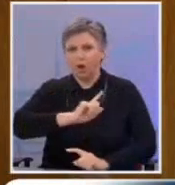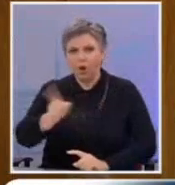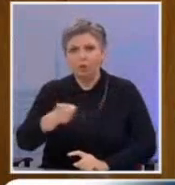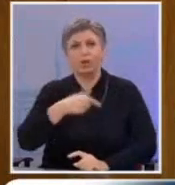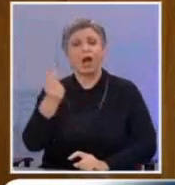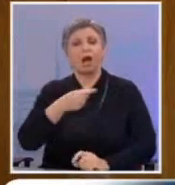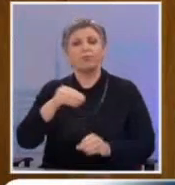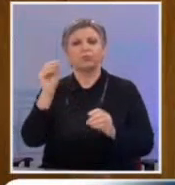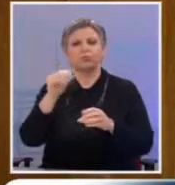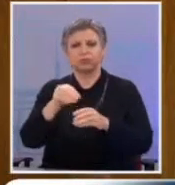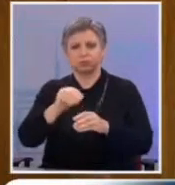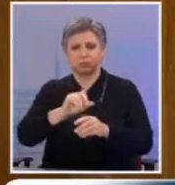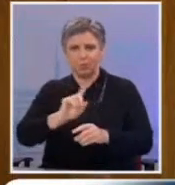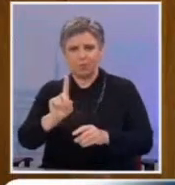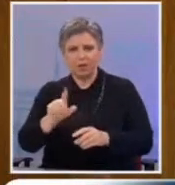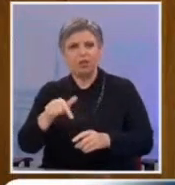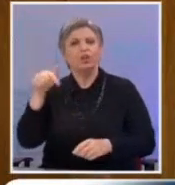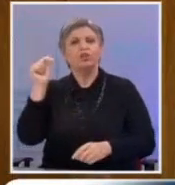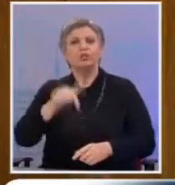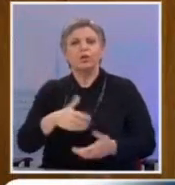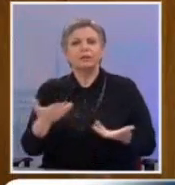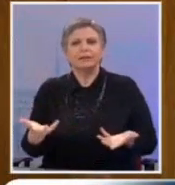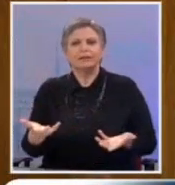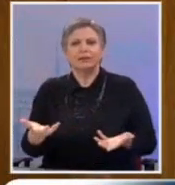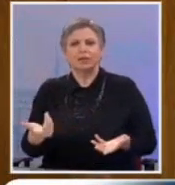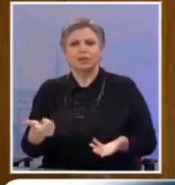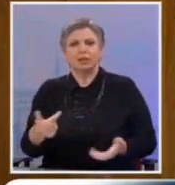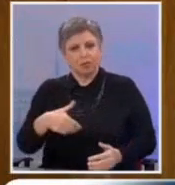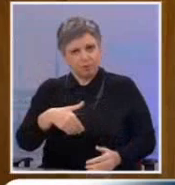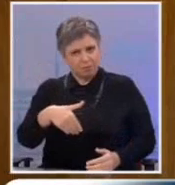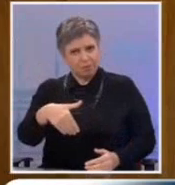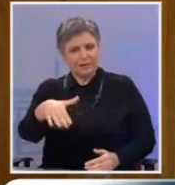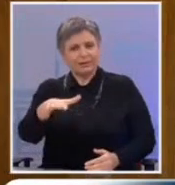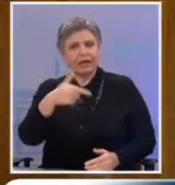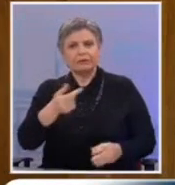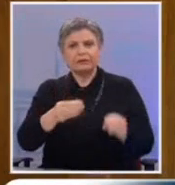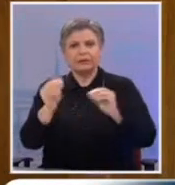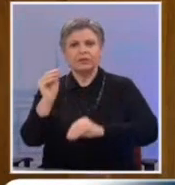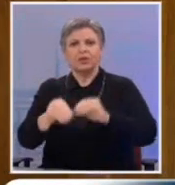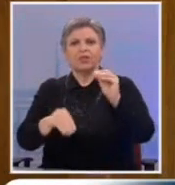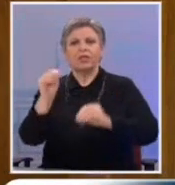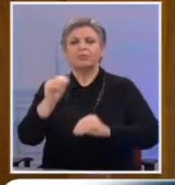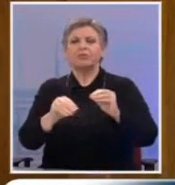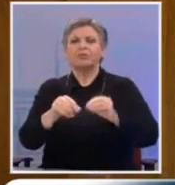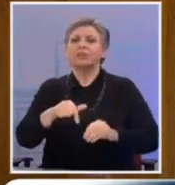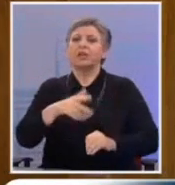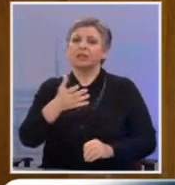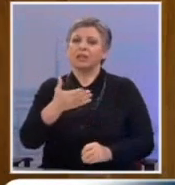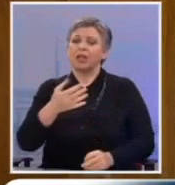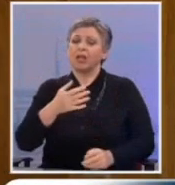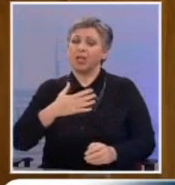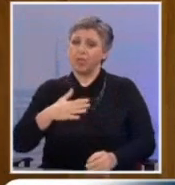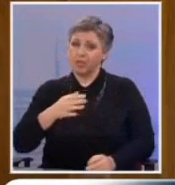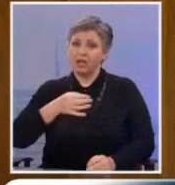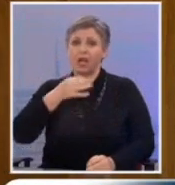νομοσχέδιο μετά το άλλο που έρχονται, με ποιο επιχείρημα θα ψηφίσει τη συνέχιση αυτής της πολιτικής ψηφίζοντας μεθαύριο αυτή